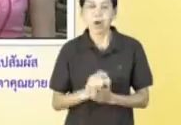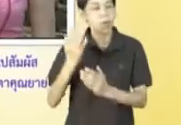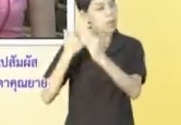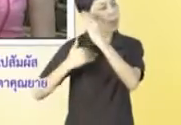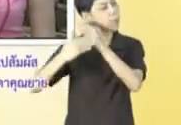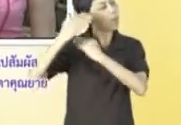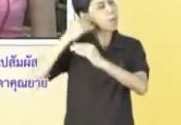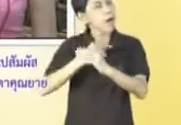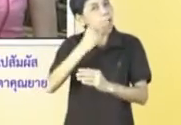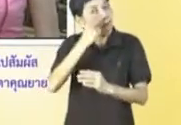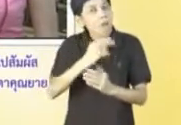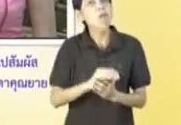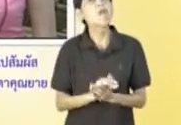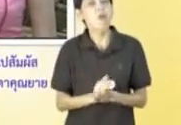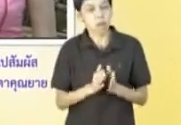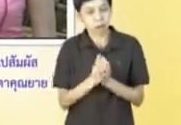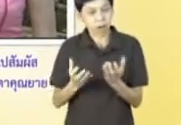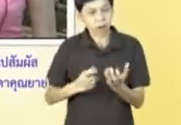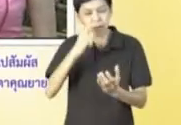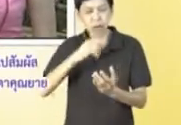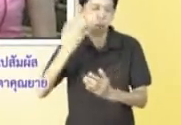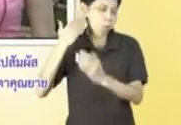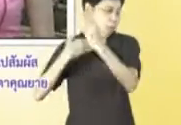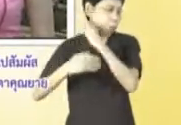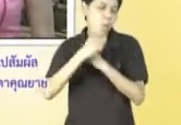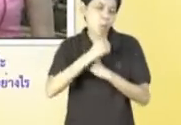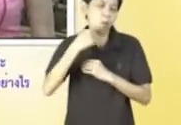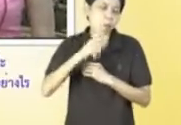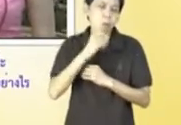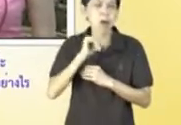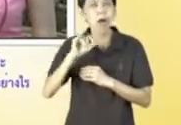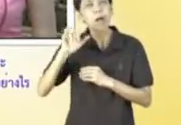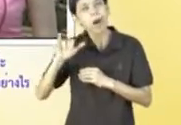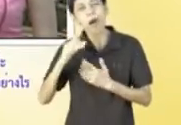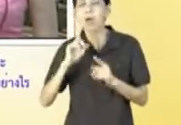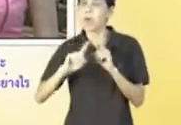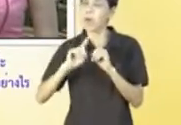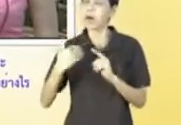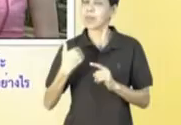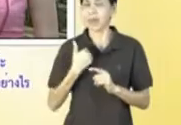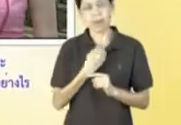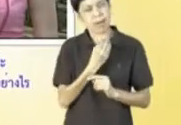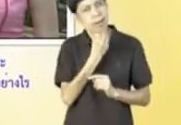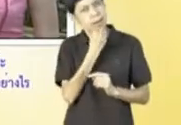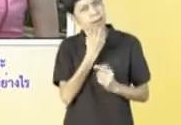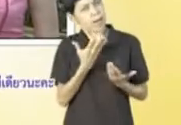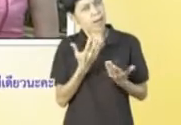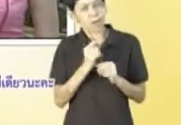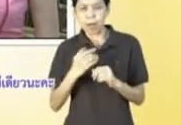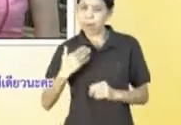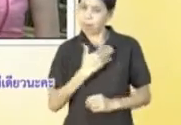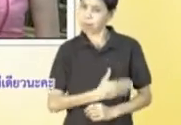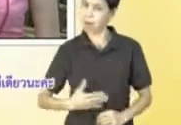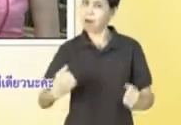คนำคุณผู้ชมนะคะไปสัมผัสกับอาหารไทยรุ่นคุณปู่คุณย่าคุณตาคุณยายและก็บรรพบุรุษของเราค่ะว่าเขารับประทานอาหารกันอย่างไรถึง